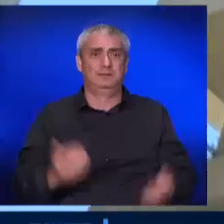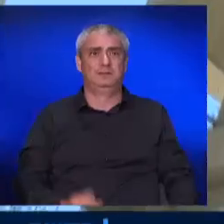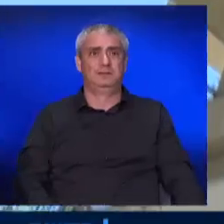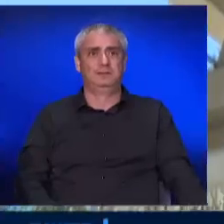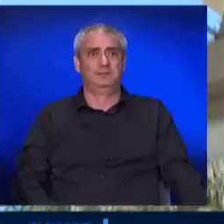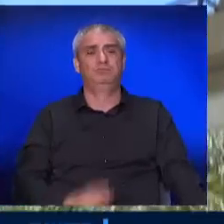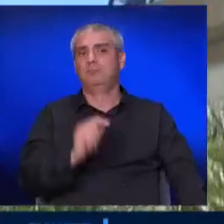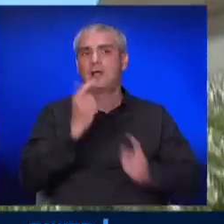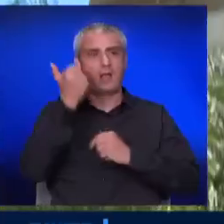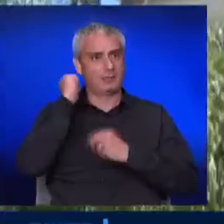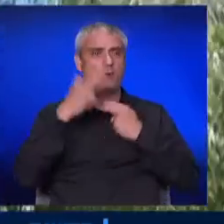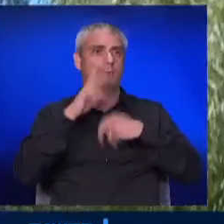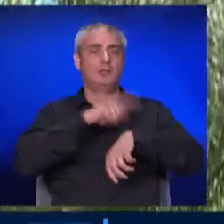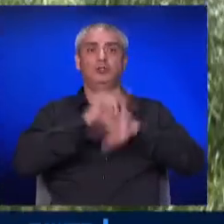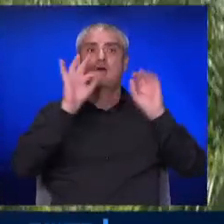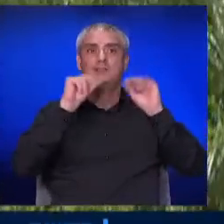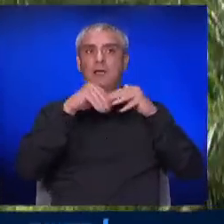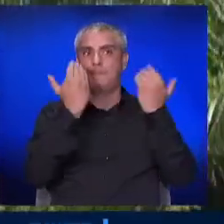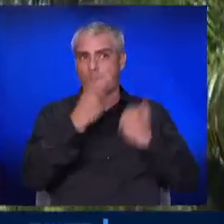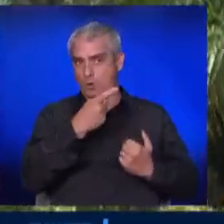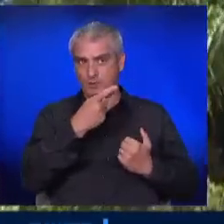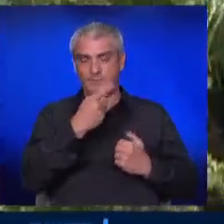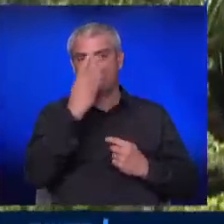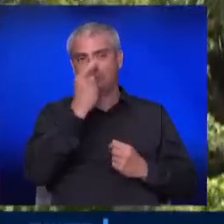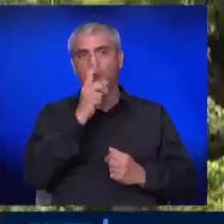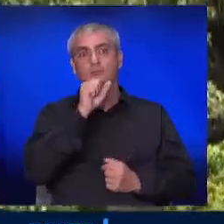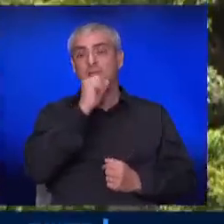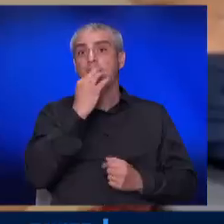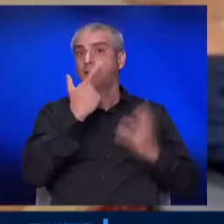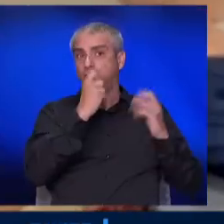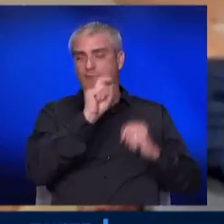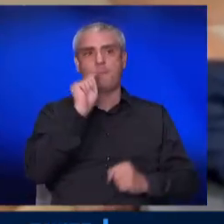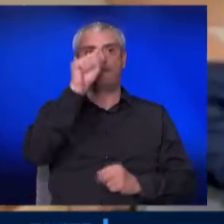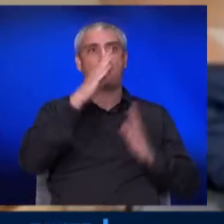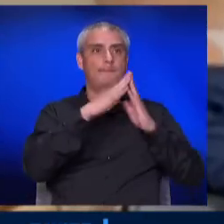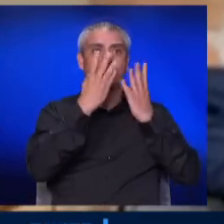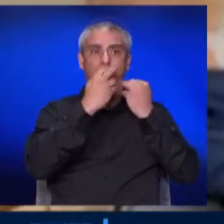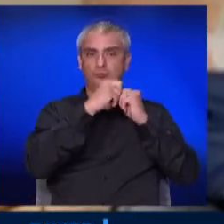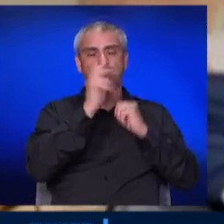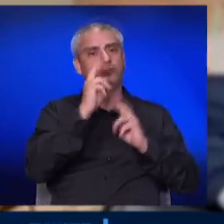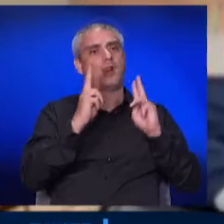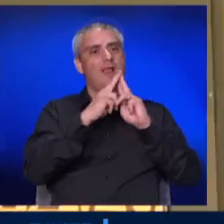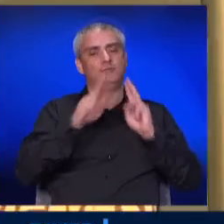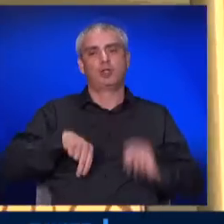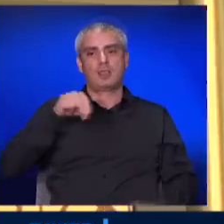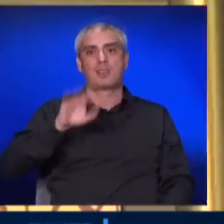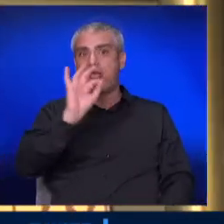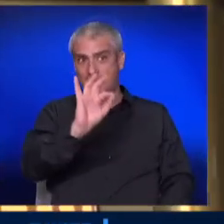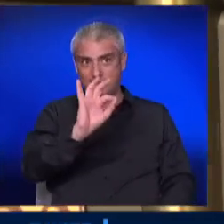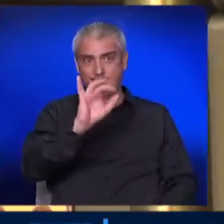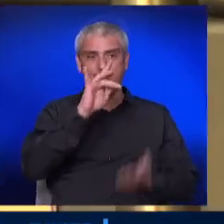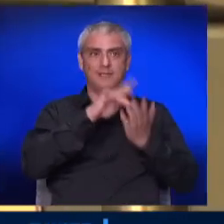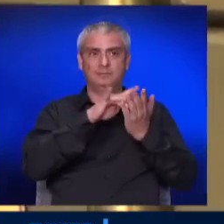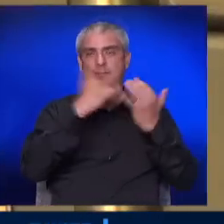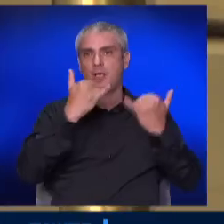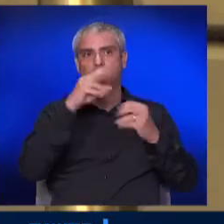זה קרה אתמול סמוך לשעה 10 בבוקר. החשוד צב בן 70 הגיע לבית המשפחה כדי לפגוש את נכדיו, שנמצאים